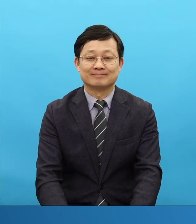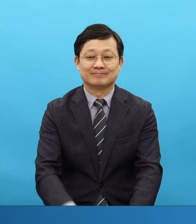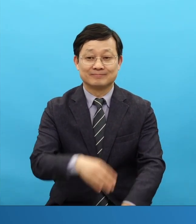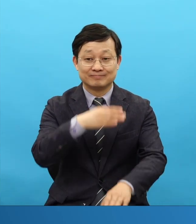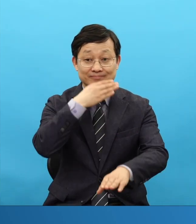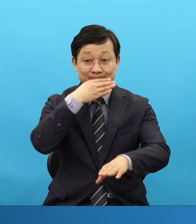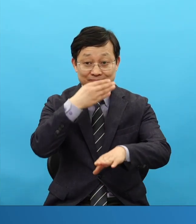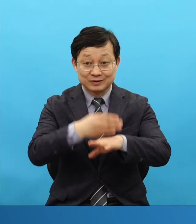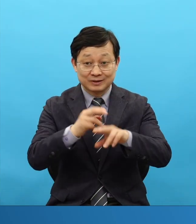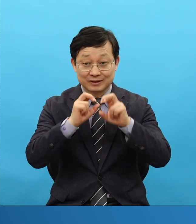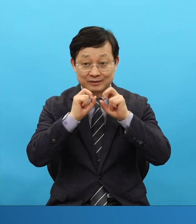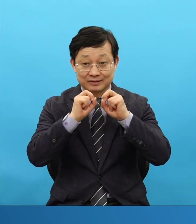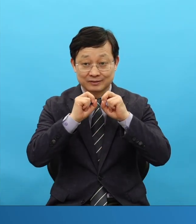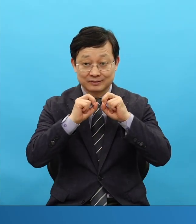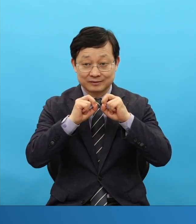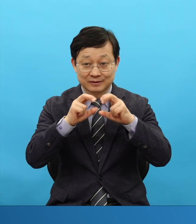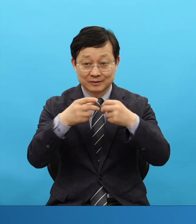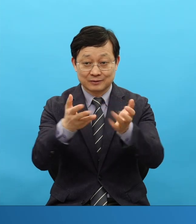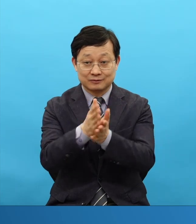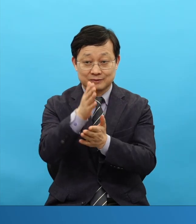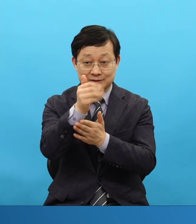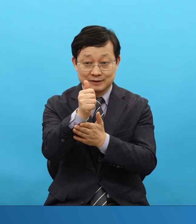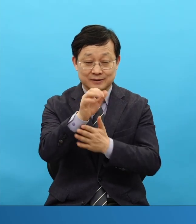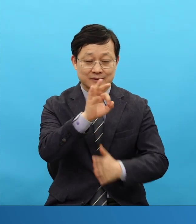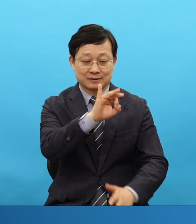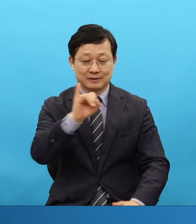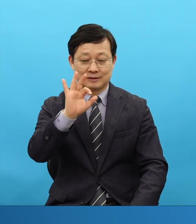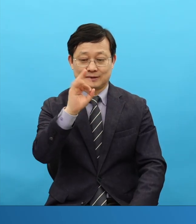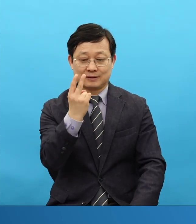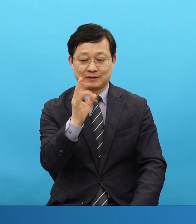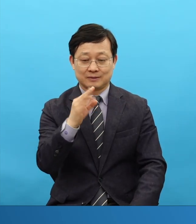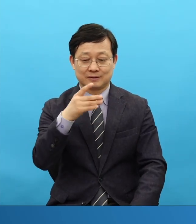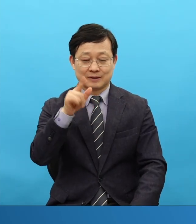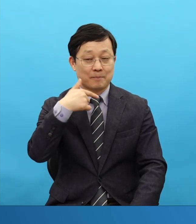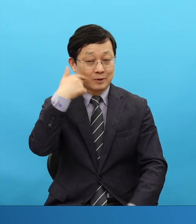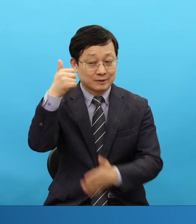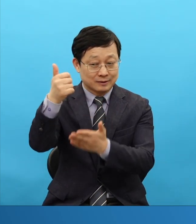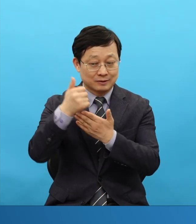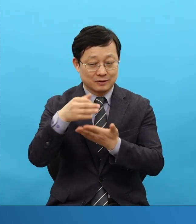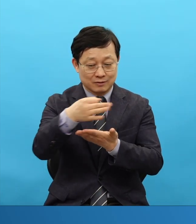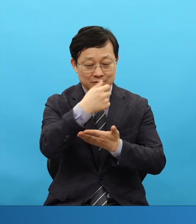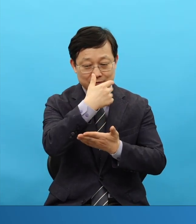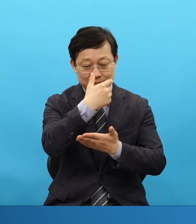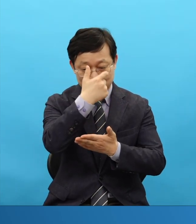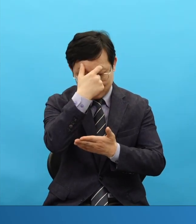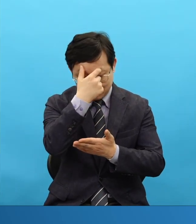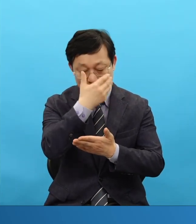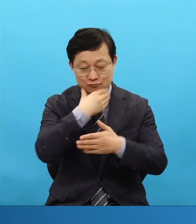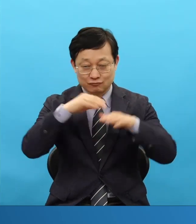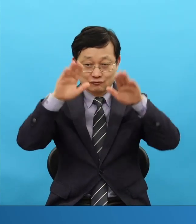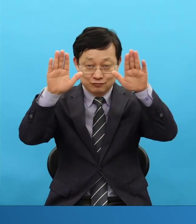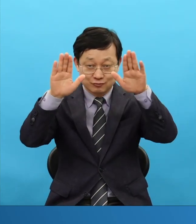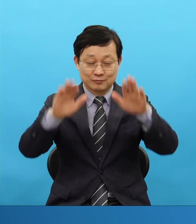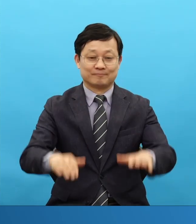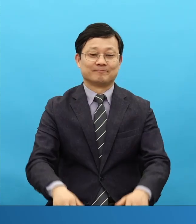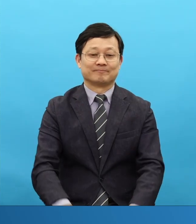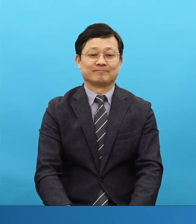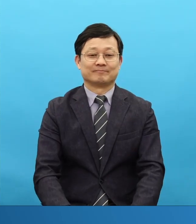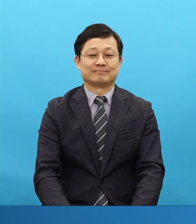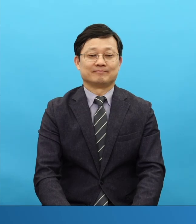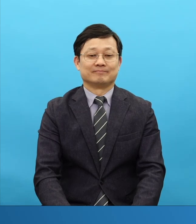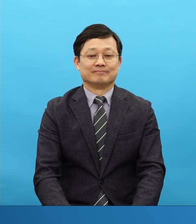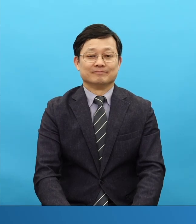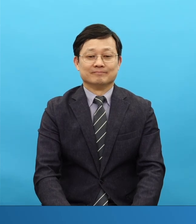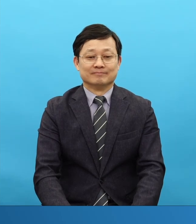북한 선교국 국장 이용태 목사님 나오셔서 헌금 기도 및 축도하심으로 핵심 예배를 마치겠습니다. Director